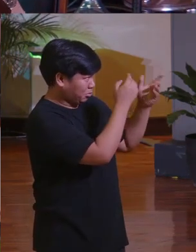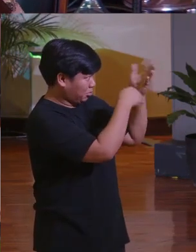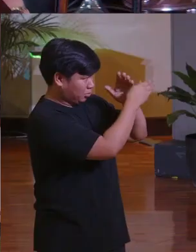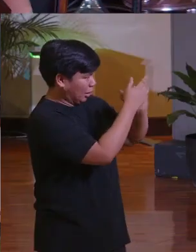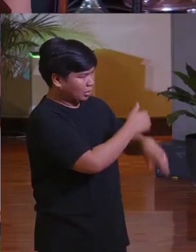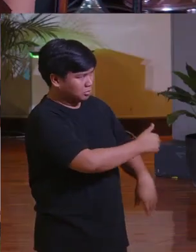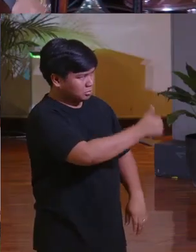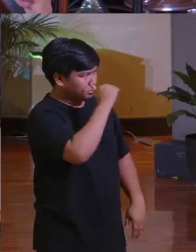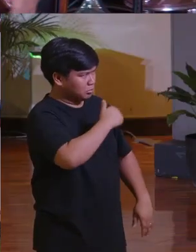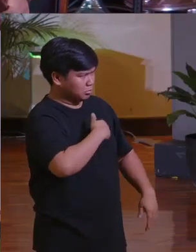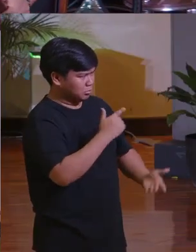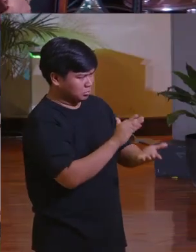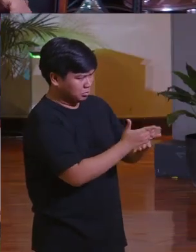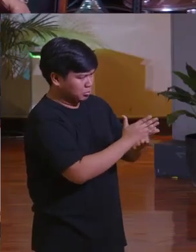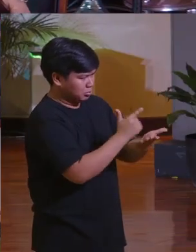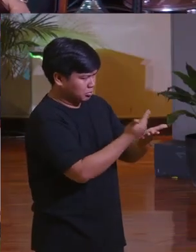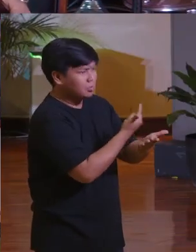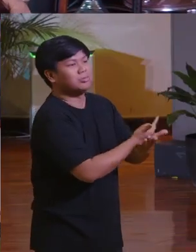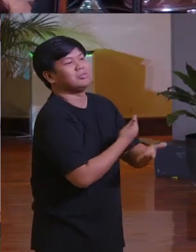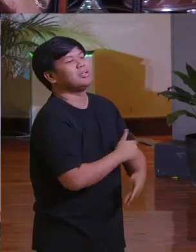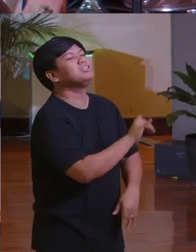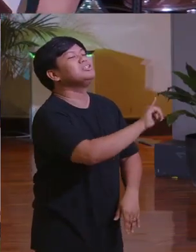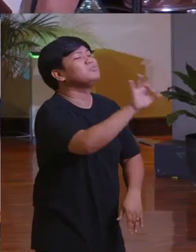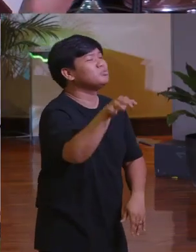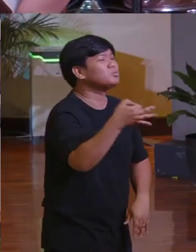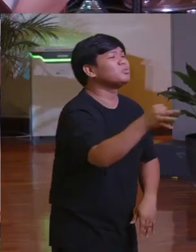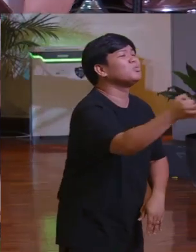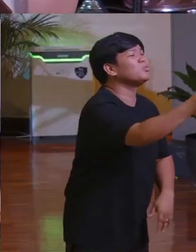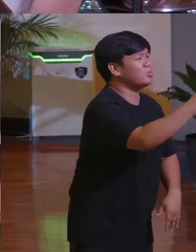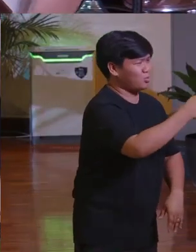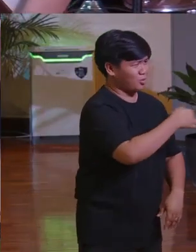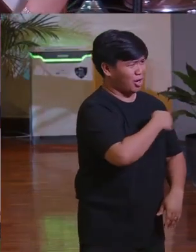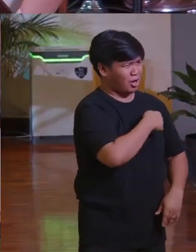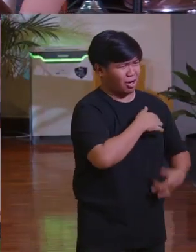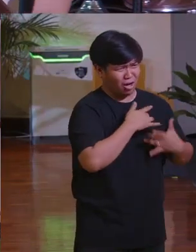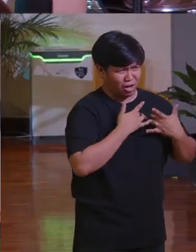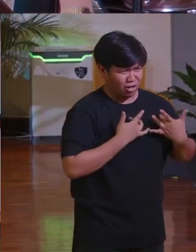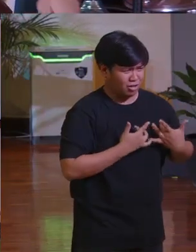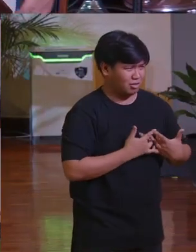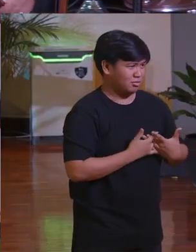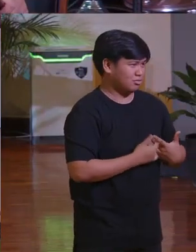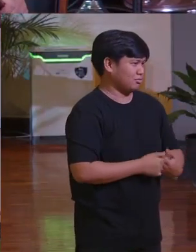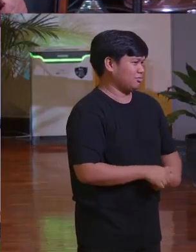Ang gusto natin mangyari sa kanya, so hindi ka naniniwala sa Diyos,